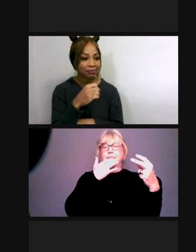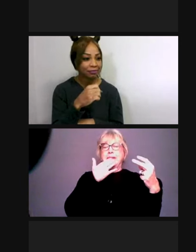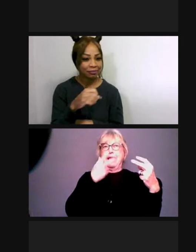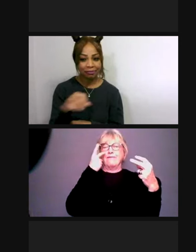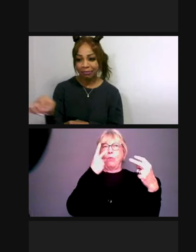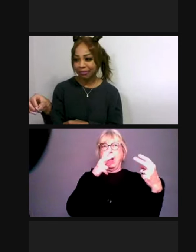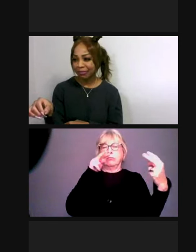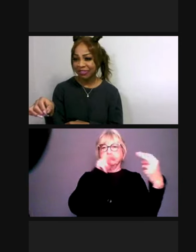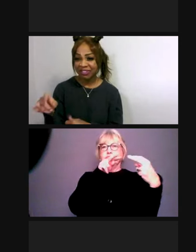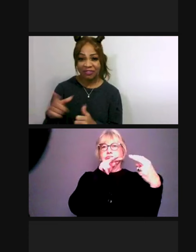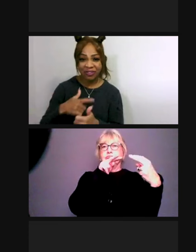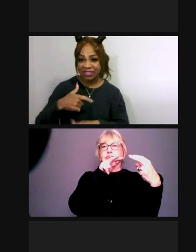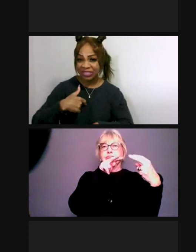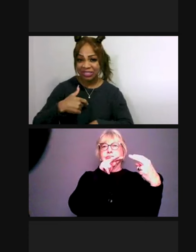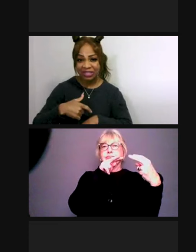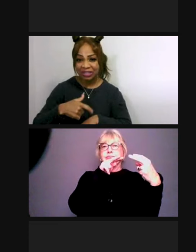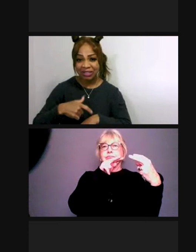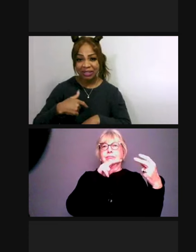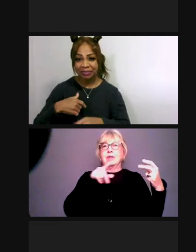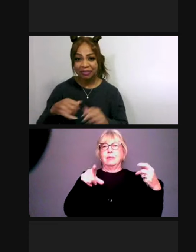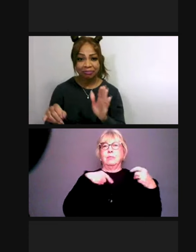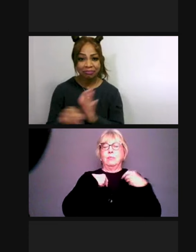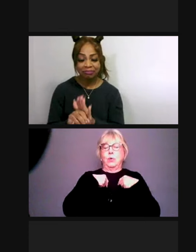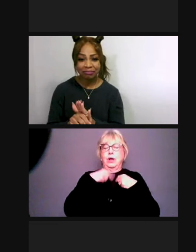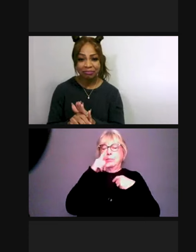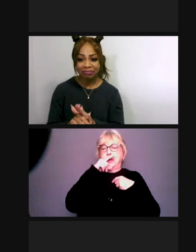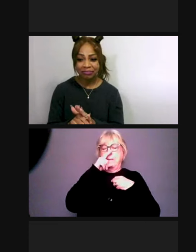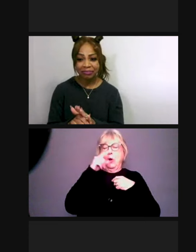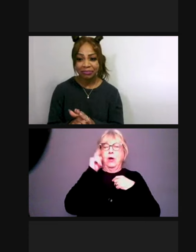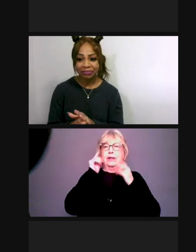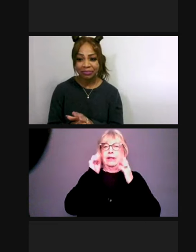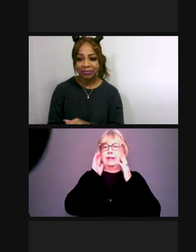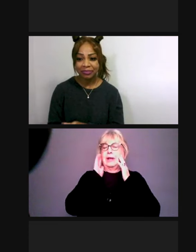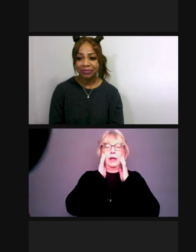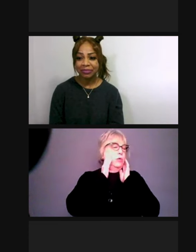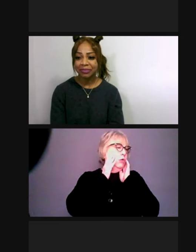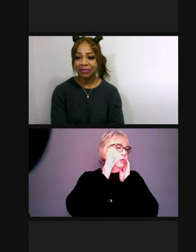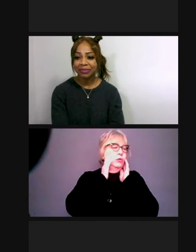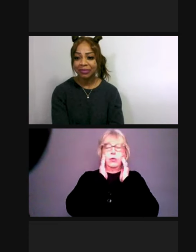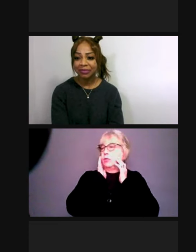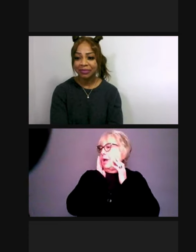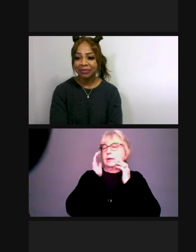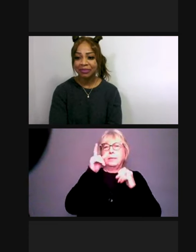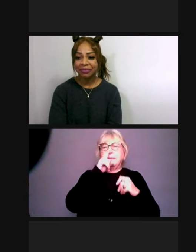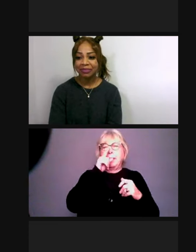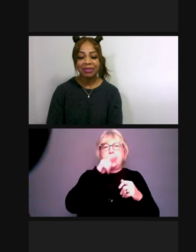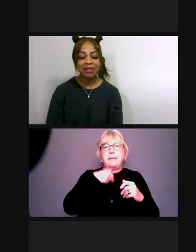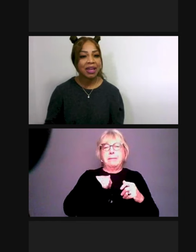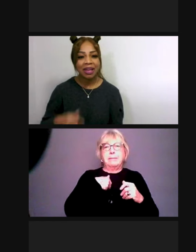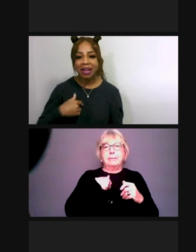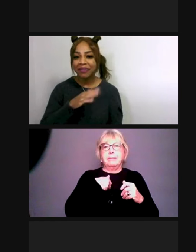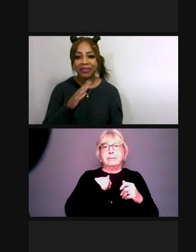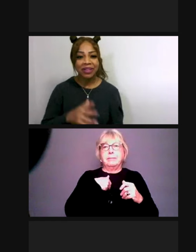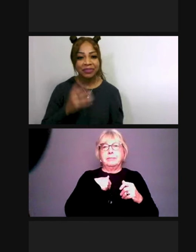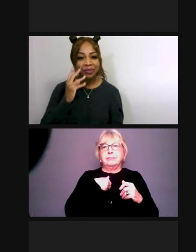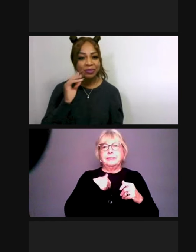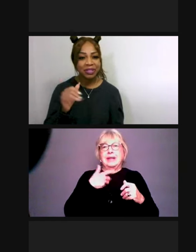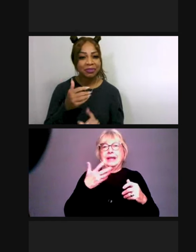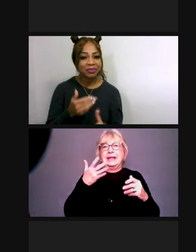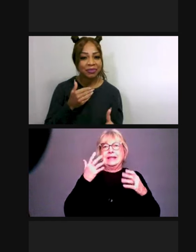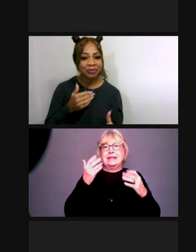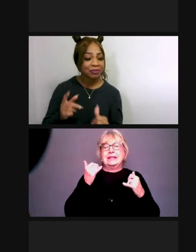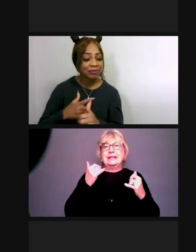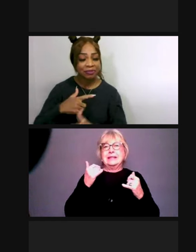Et je me rends compte que je n'arrive pas à tourner ma tête à gauche ou à droite. et si cette situation ne s'était jamais